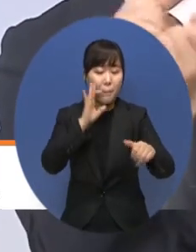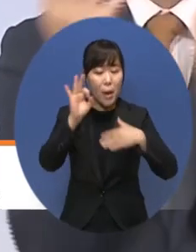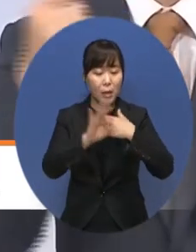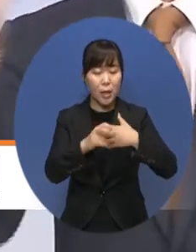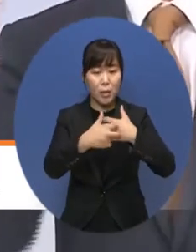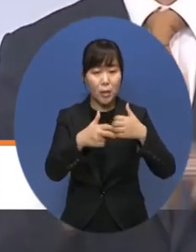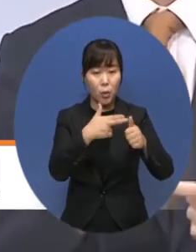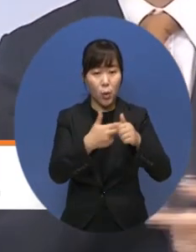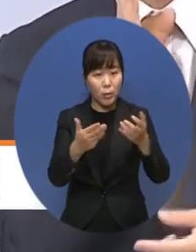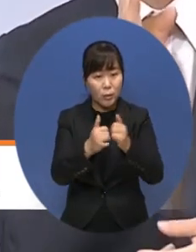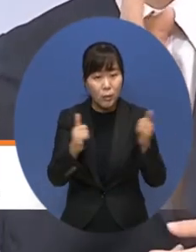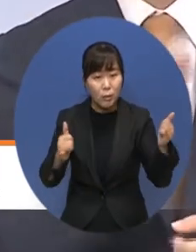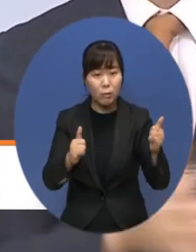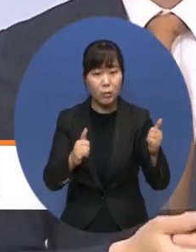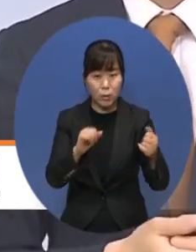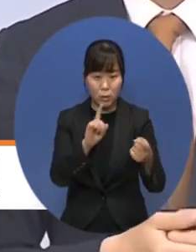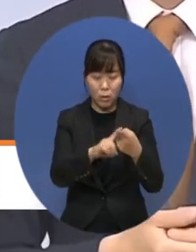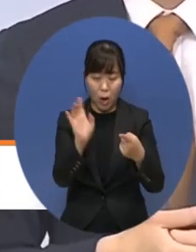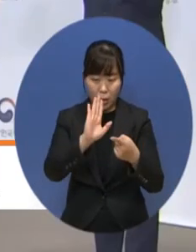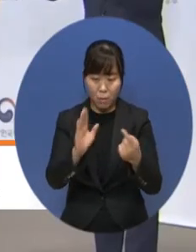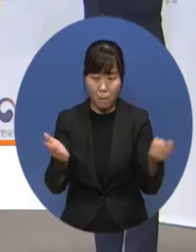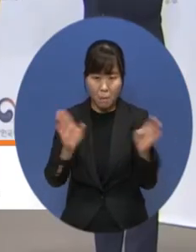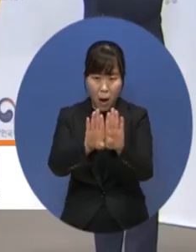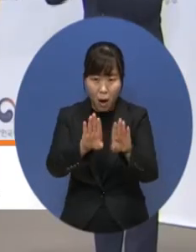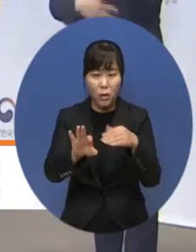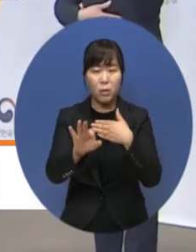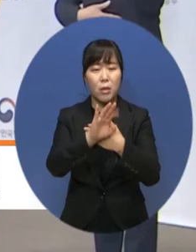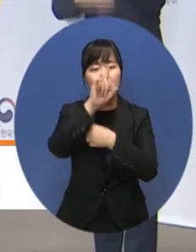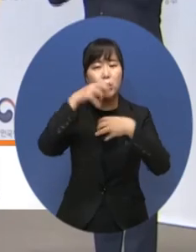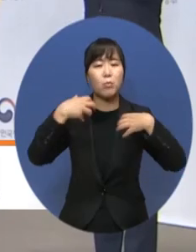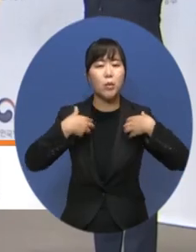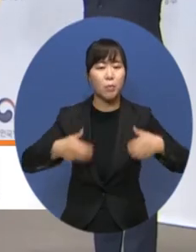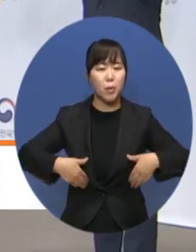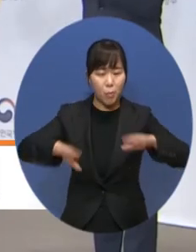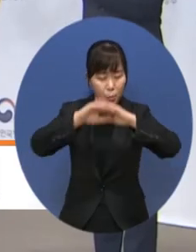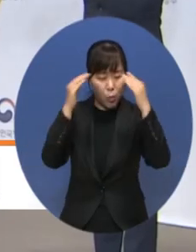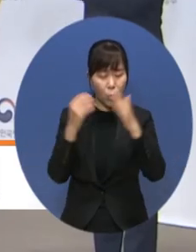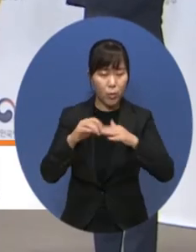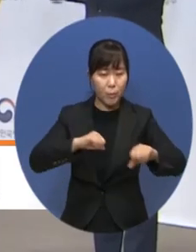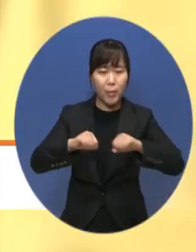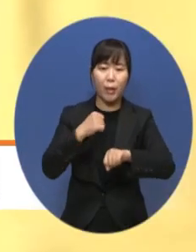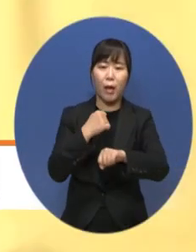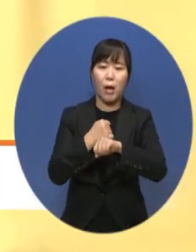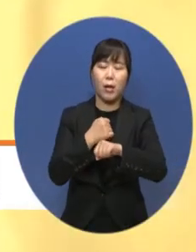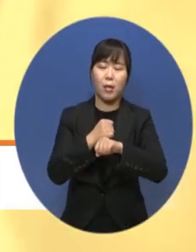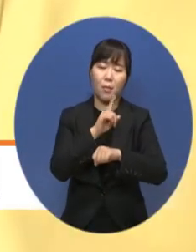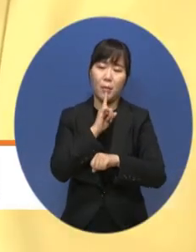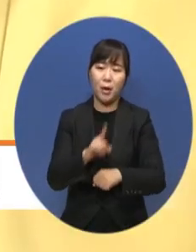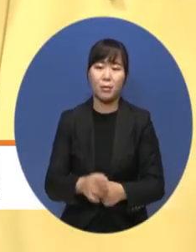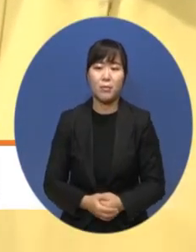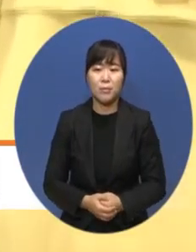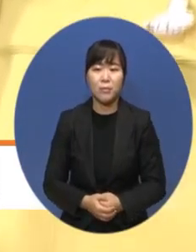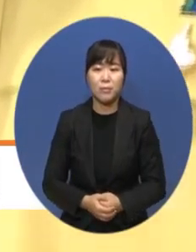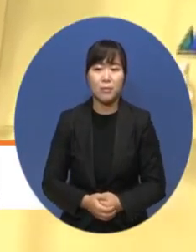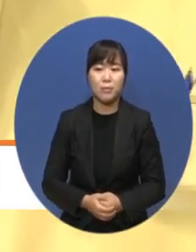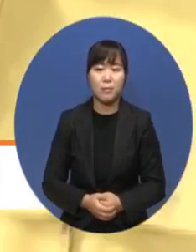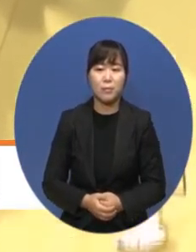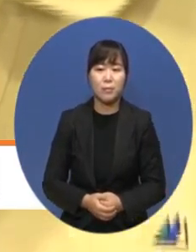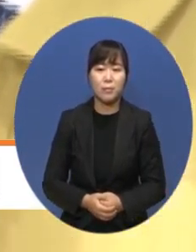의료인들이 진류 현장을 지키지 않을 경우 정부는 필요한 모든 조치를 실행 할 것이라고 강조했습니다